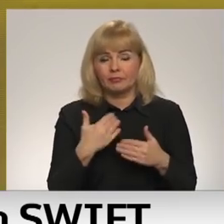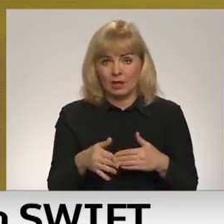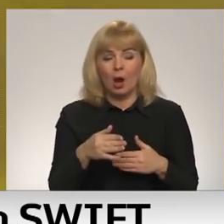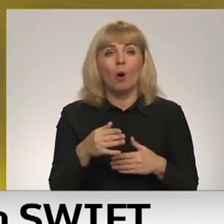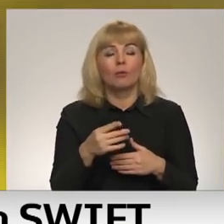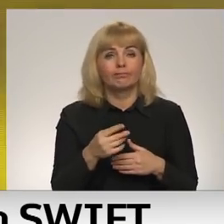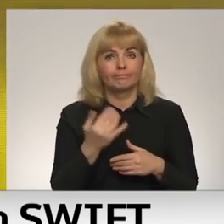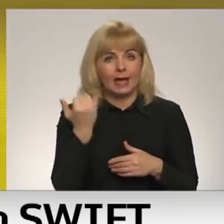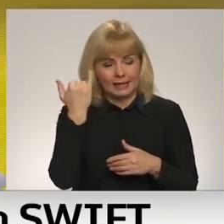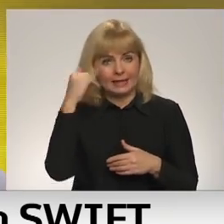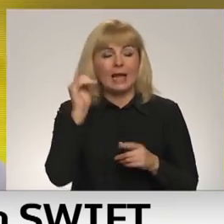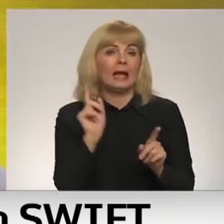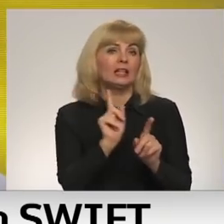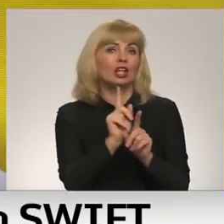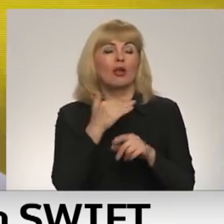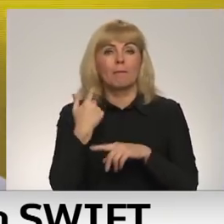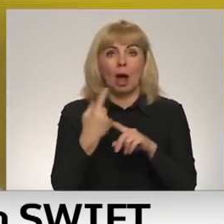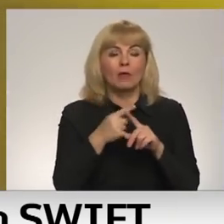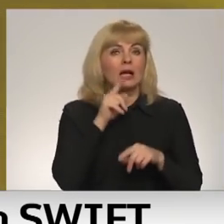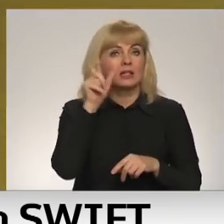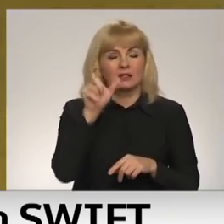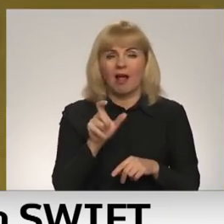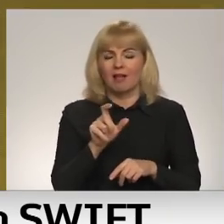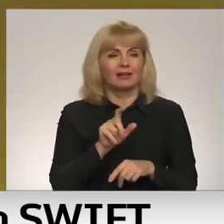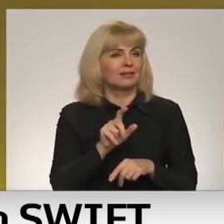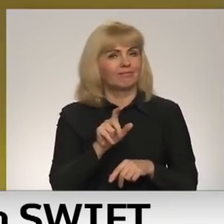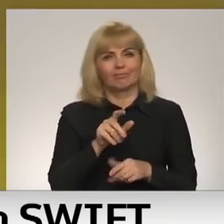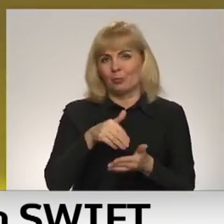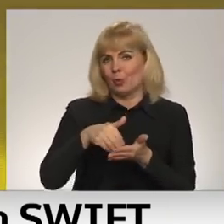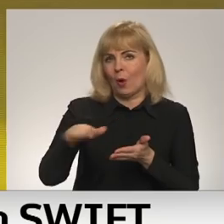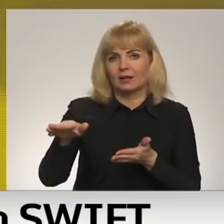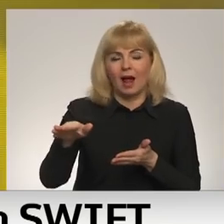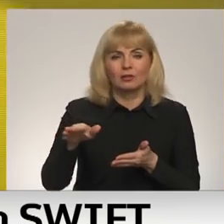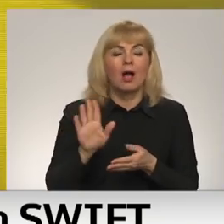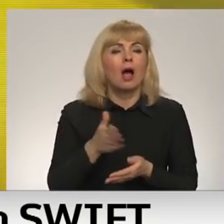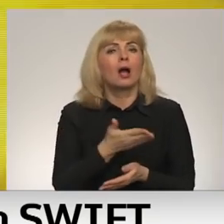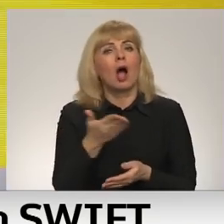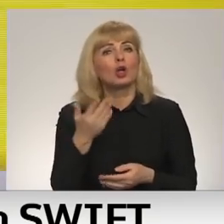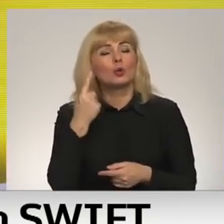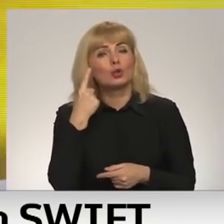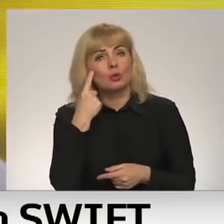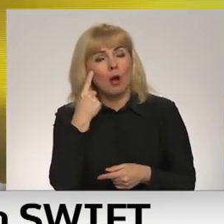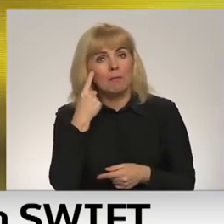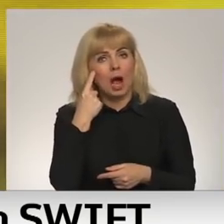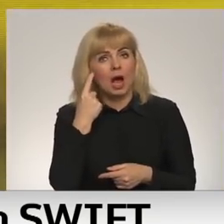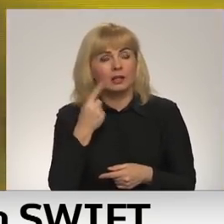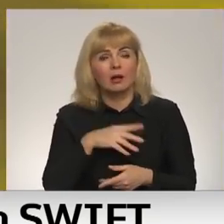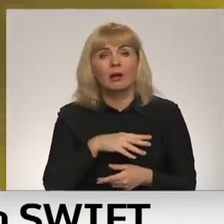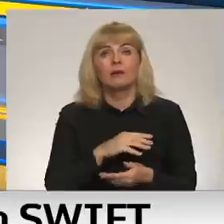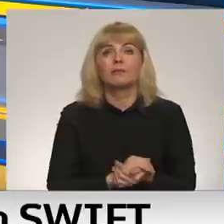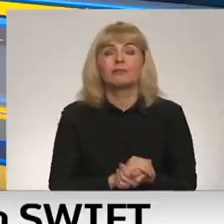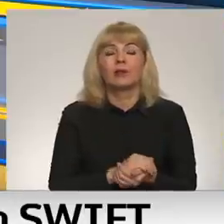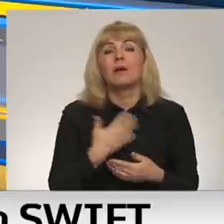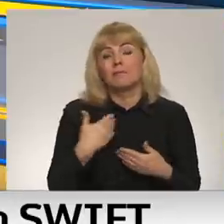izskanējusi ideja par tikšanos Baltkrievijā, ko Zelenskis ir noraidījis. Kā jums šķiet, vai vispār